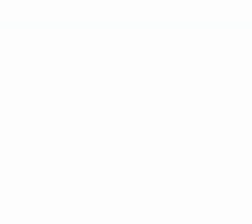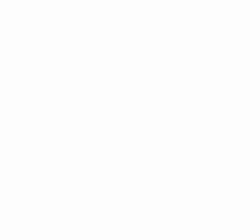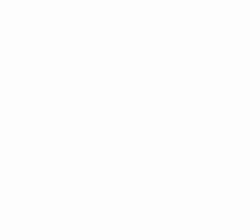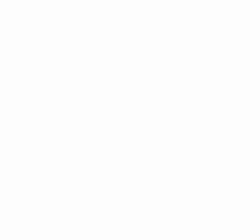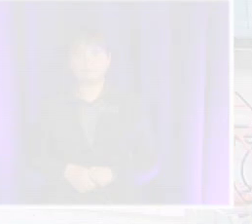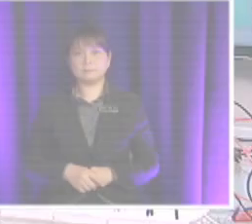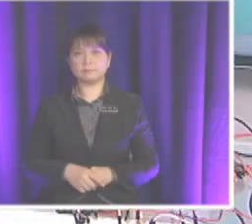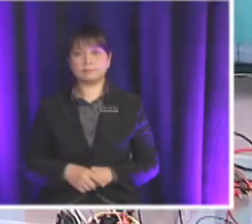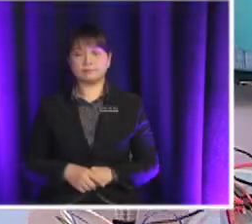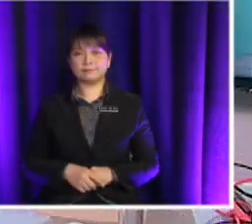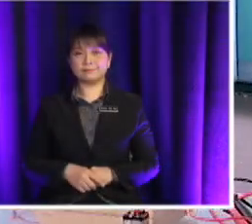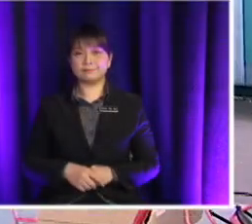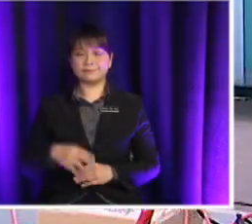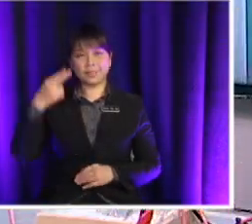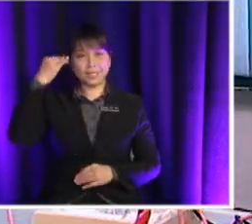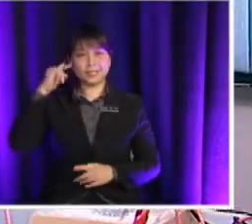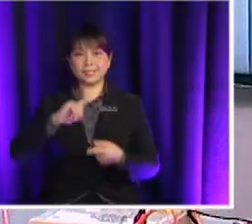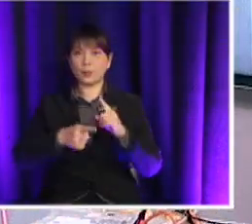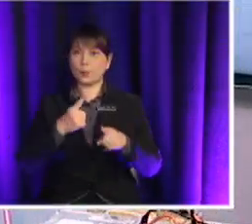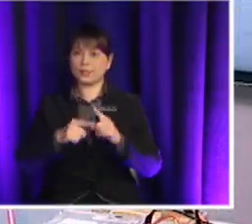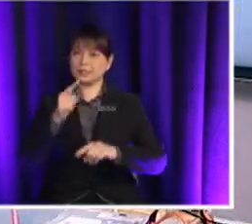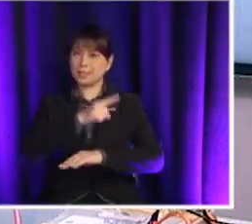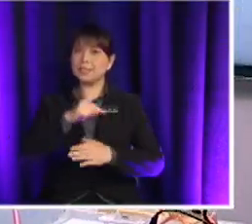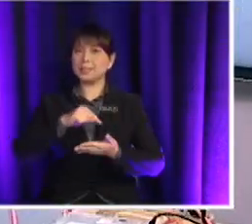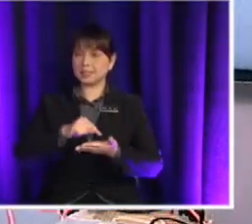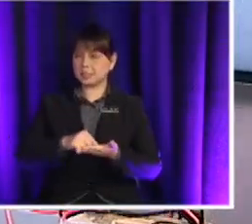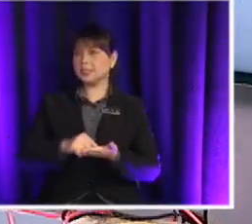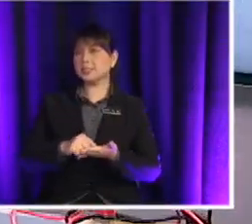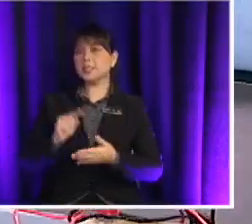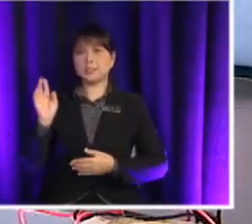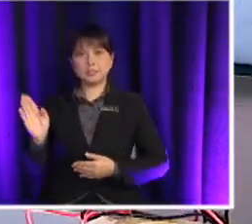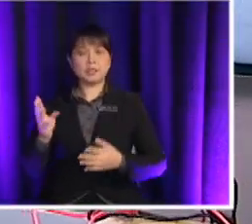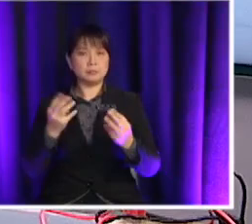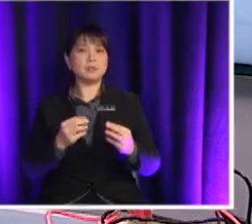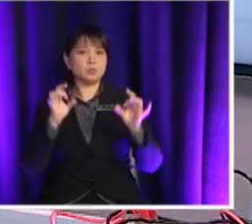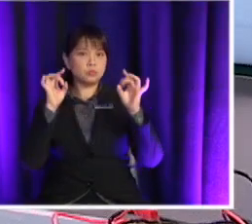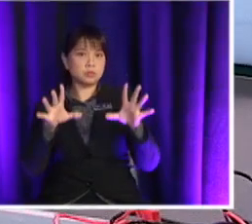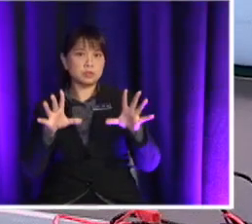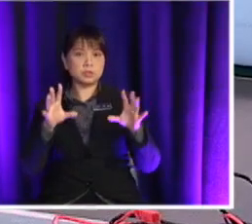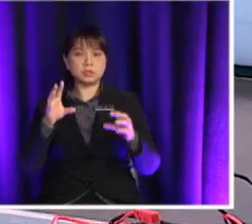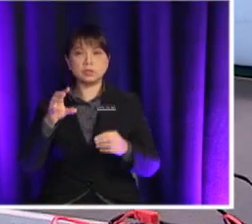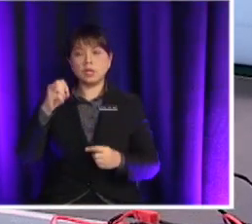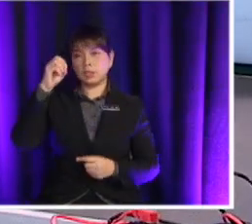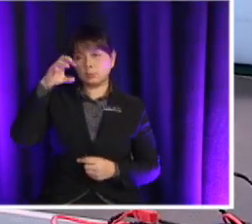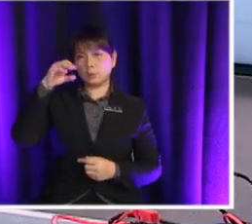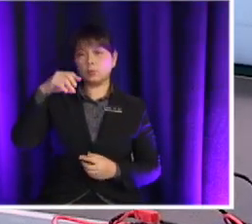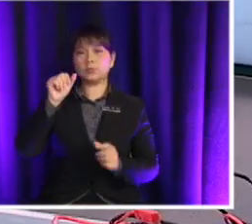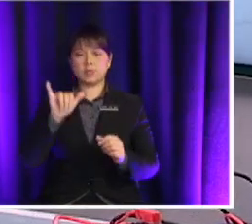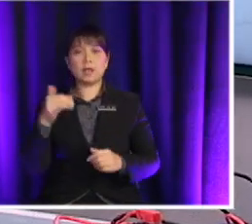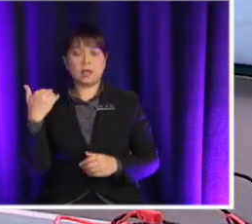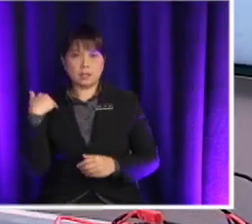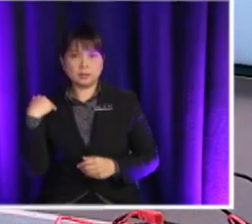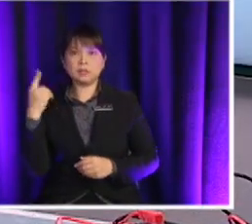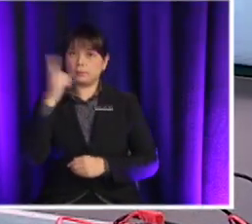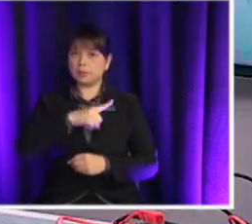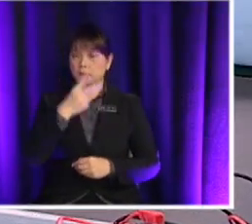KPM. Hai kawan-kawan, hari ini saya nak uji lampu-lampu yang ada dekat depan ni mana satu yang akan menyala